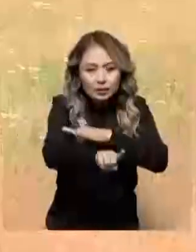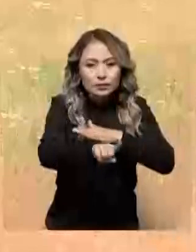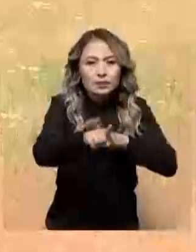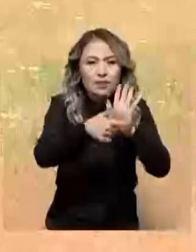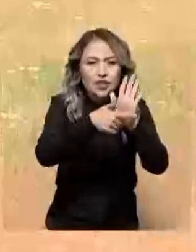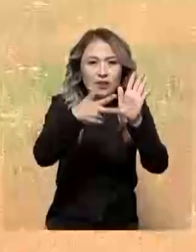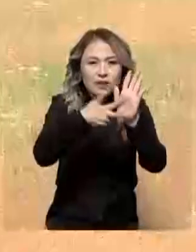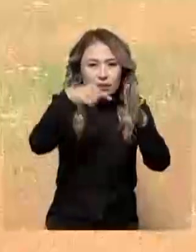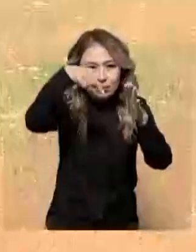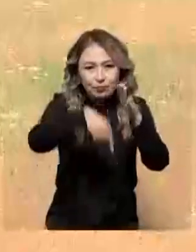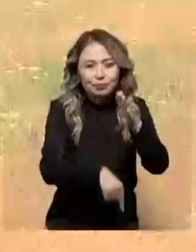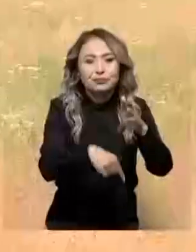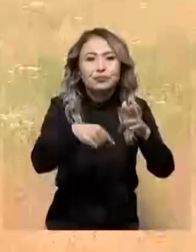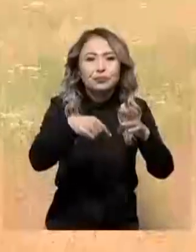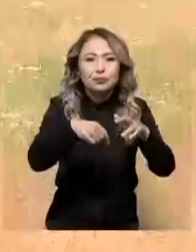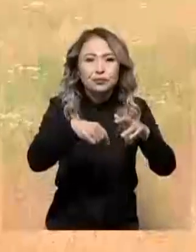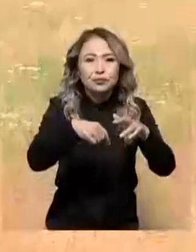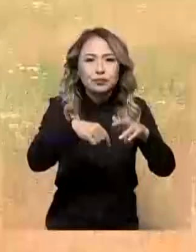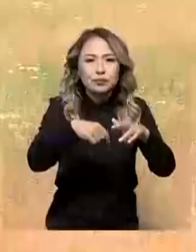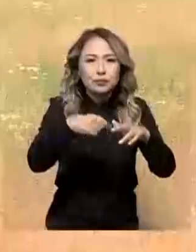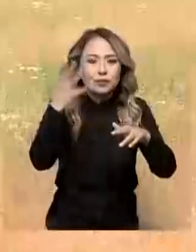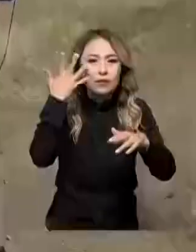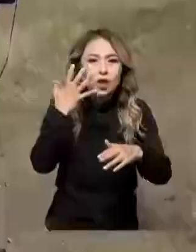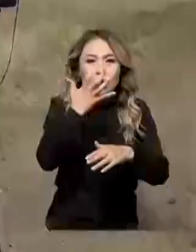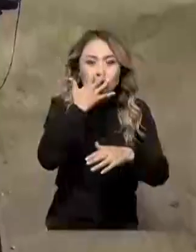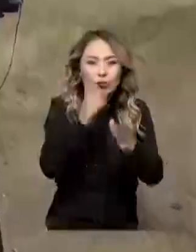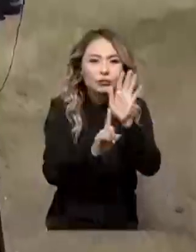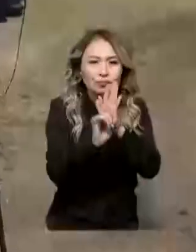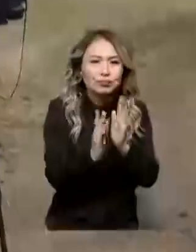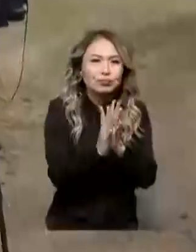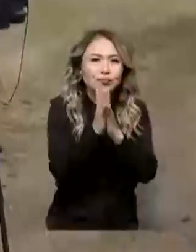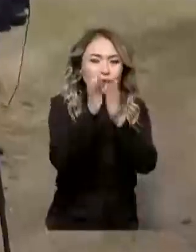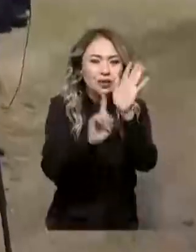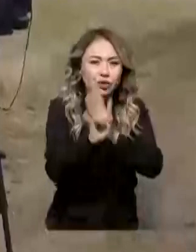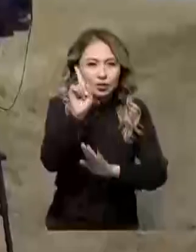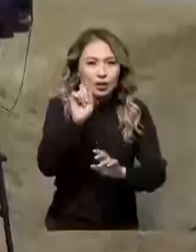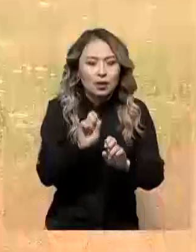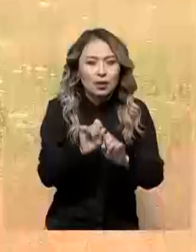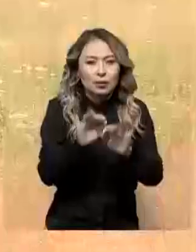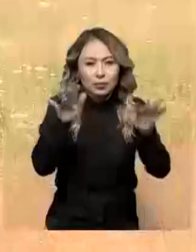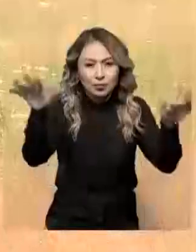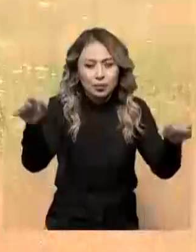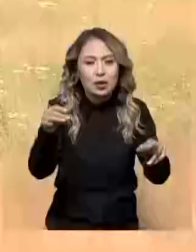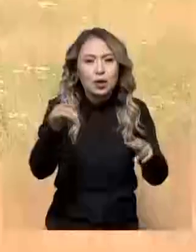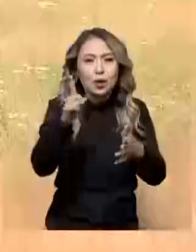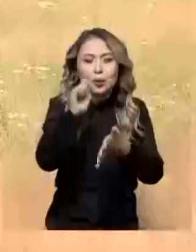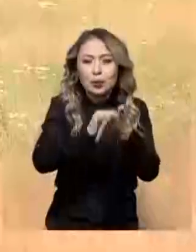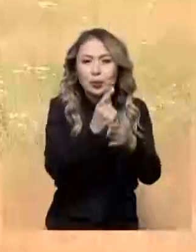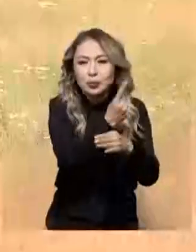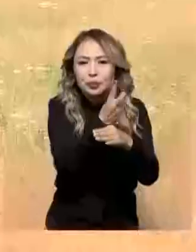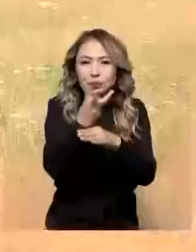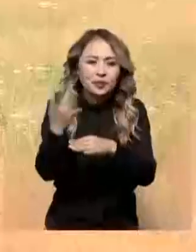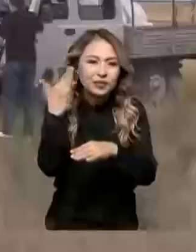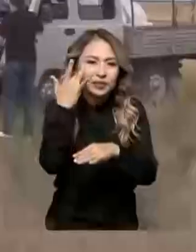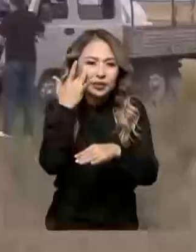7-8 сантиметрға дейін. Содан жер жылынған сайын ақырындап шығып жатқандары кішкене қиындау. Өйткені бірнеше рет шыға